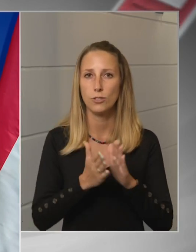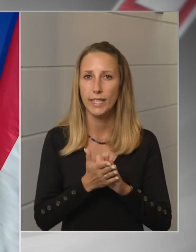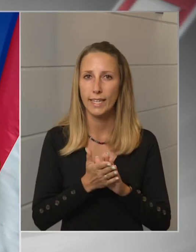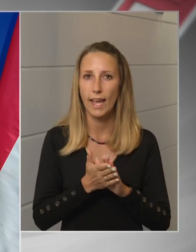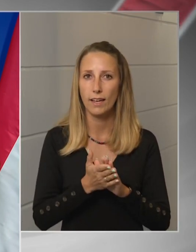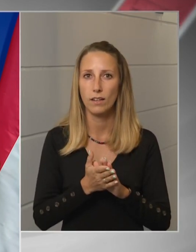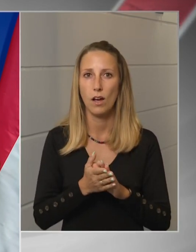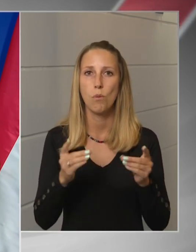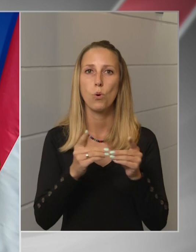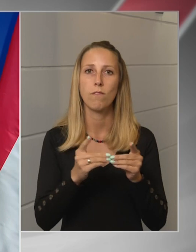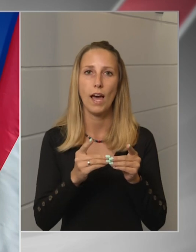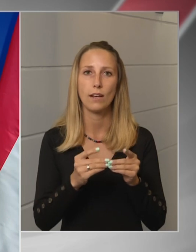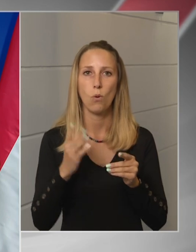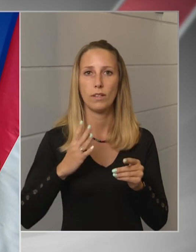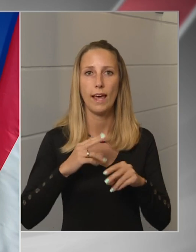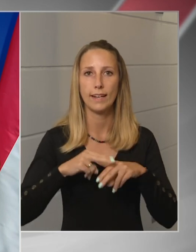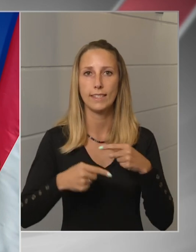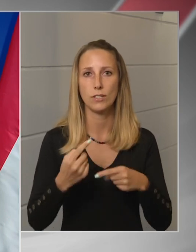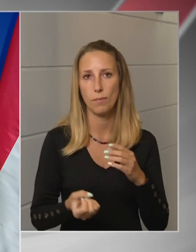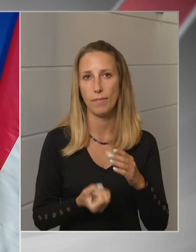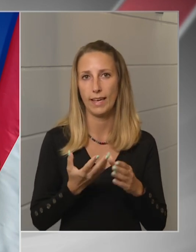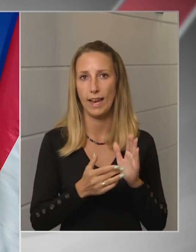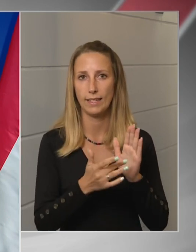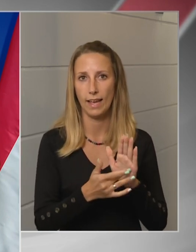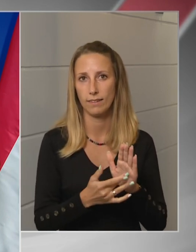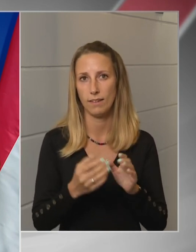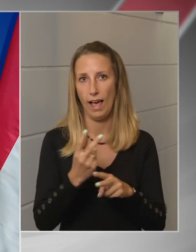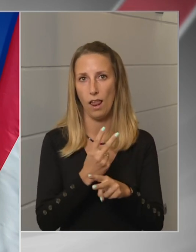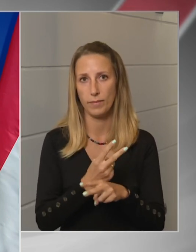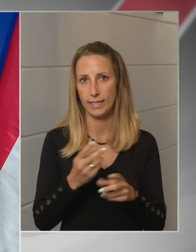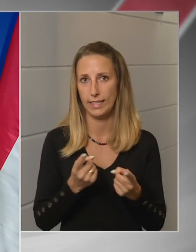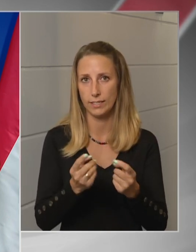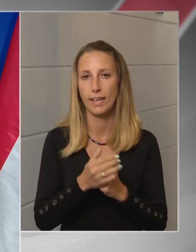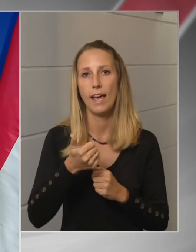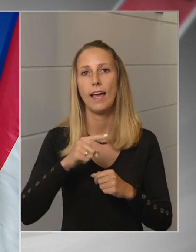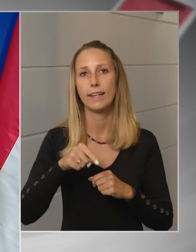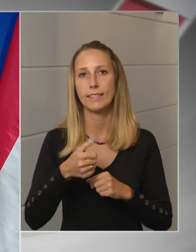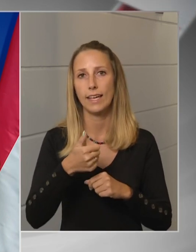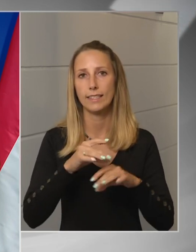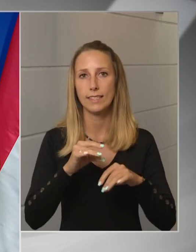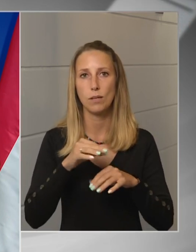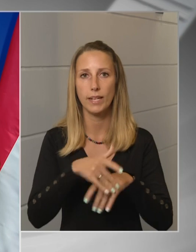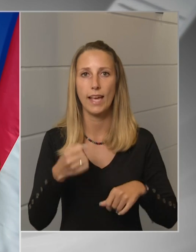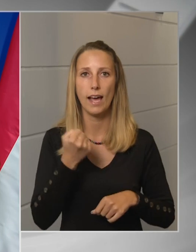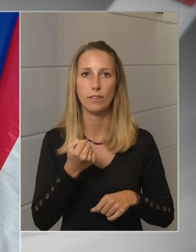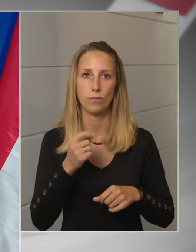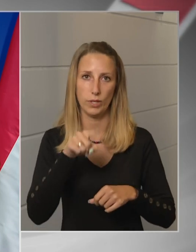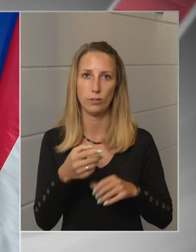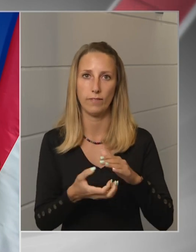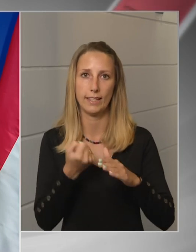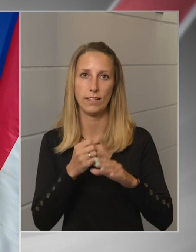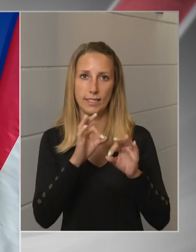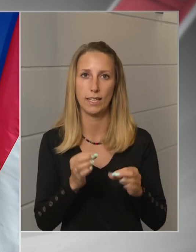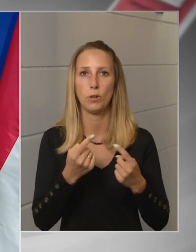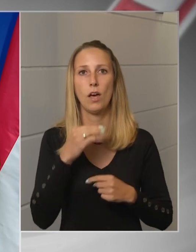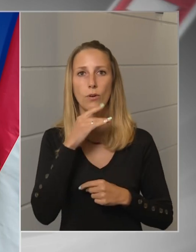bulvál oldalán rendszeresen jelenek meg állami hirdetések, ami miatt 1,1 milliárd forintot vett ki a cégéből Rogán